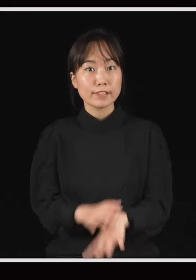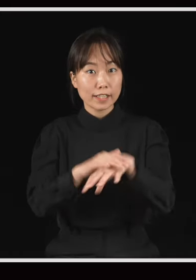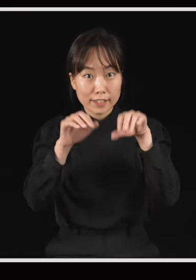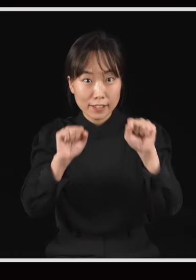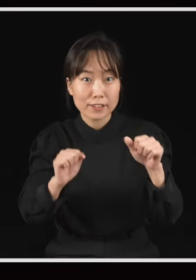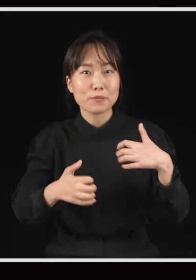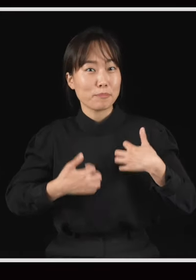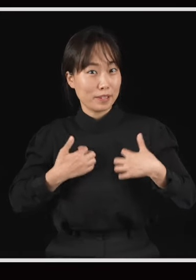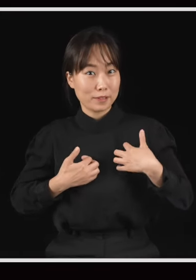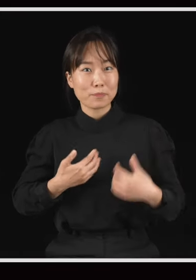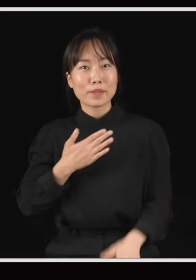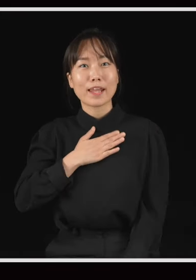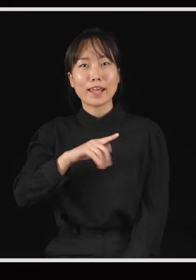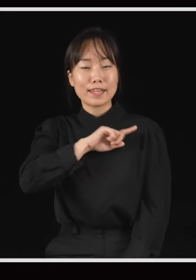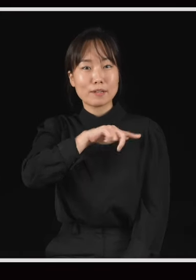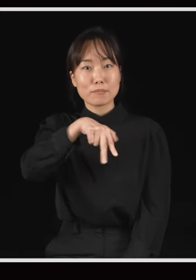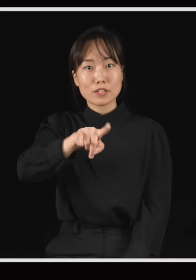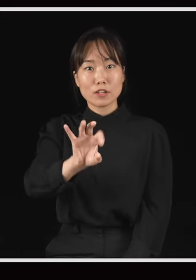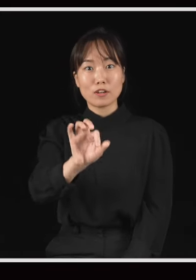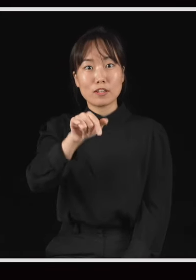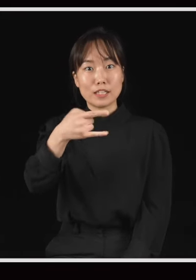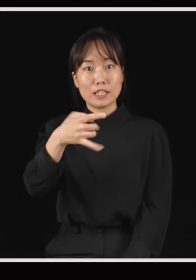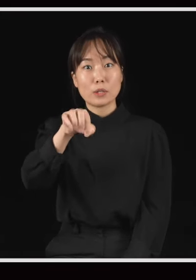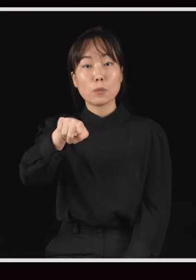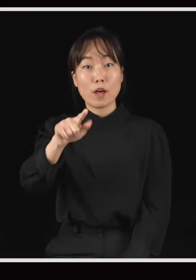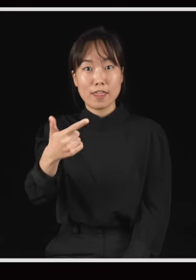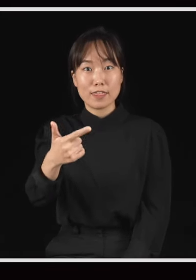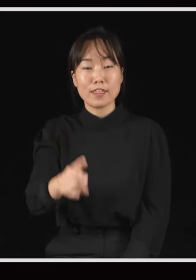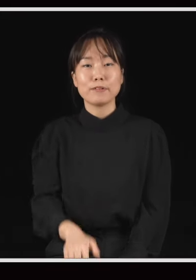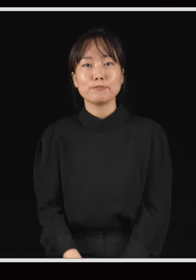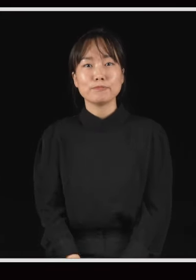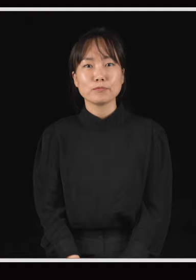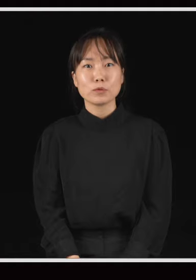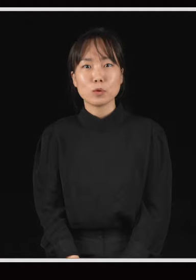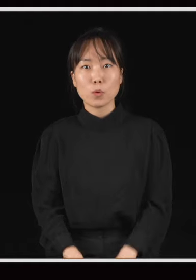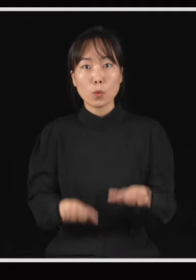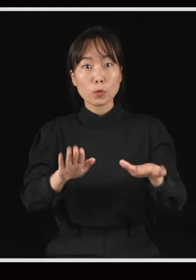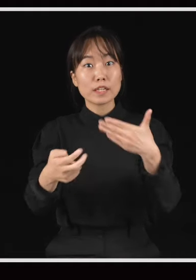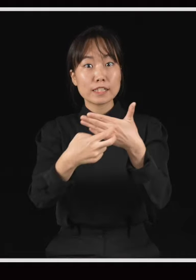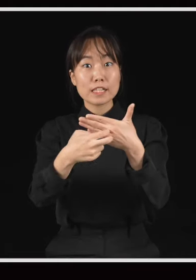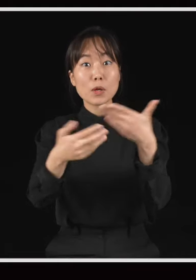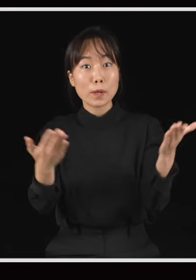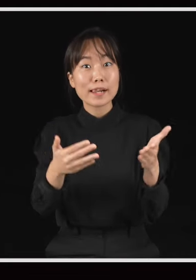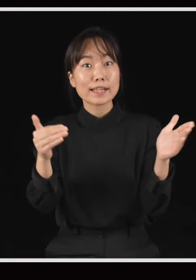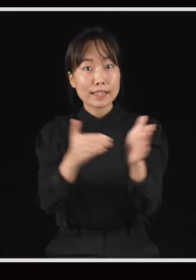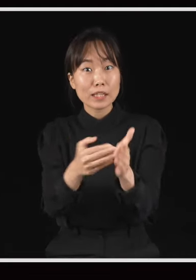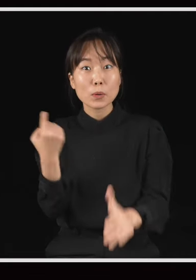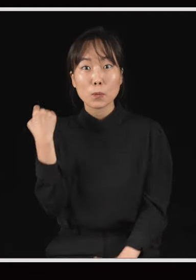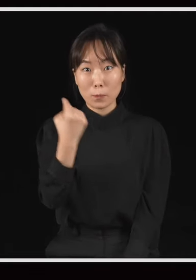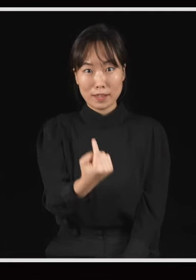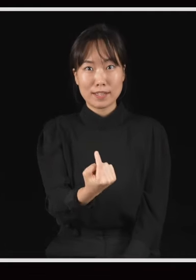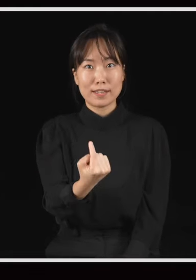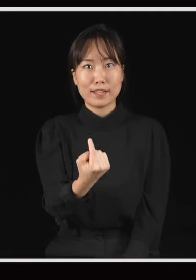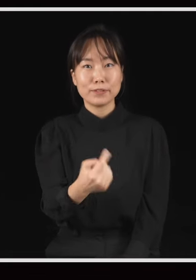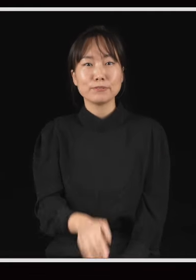안녕하세요. 반갑습니다. 정의원입니다. 제가 오늘 여기 오면서 조금 전에 진료를 마치고 왔는데